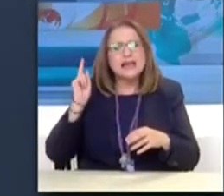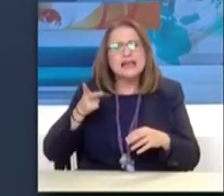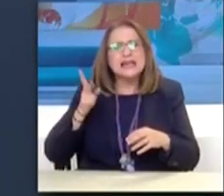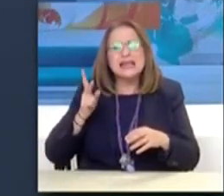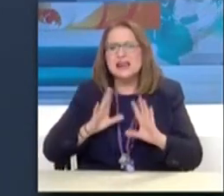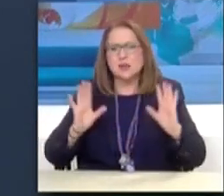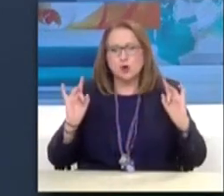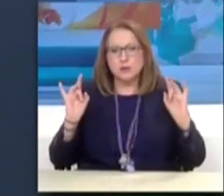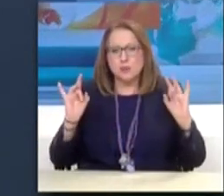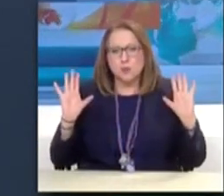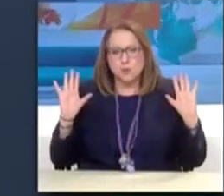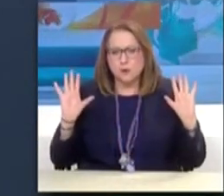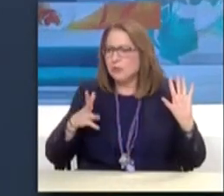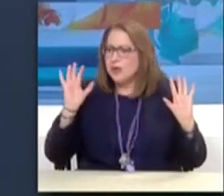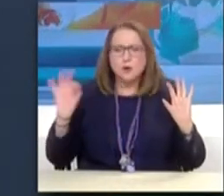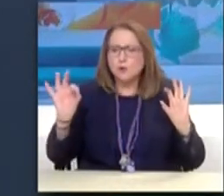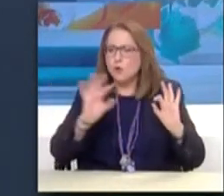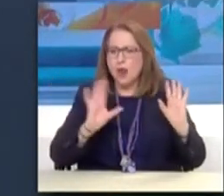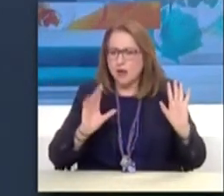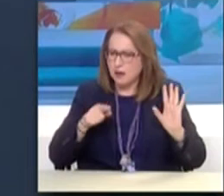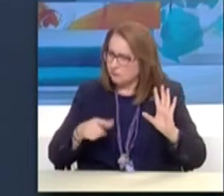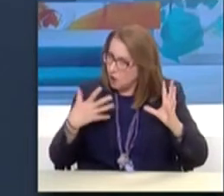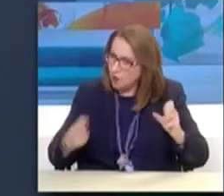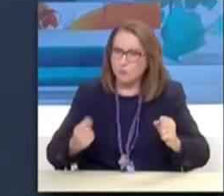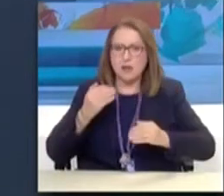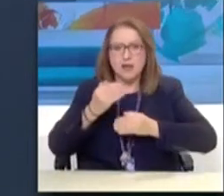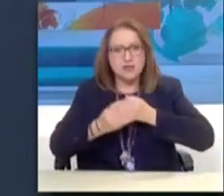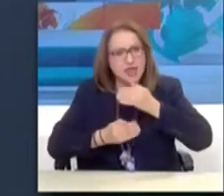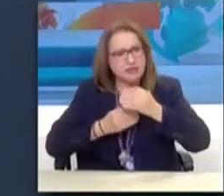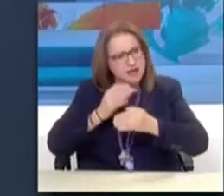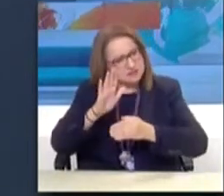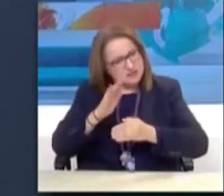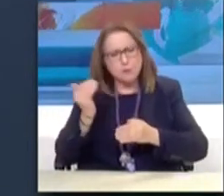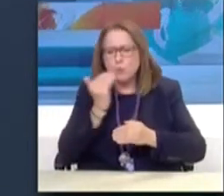αυξημένου κινδύνου. Και αυτή η διαδικασία προχωράει και θα είναι πολύ γρήγορα